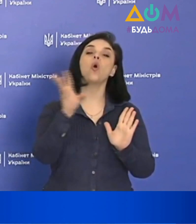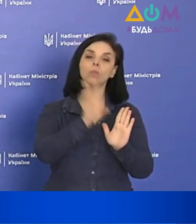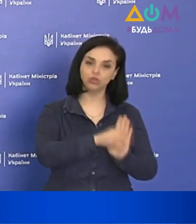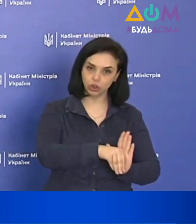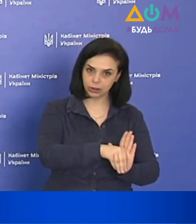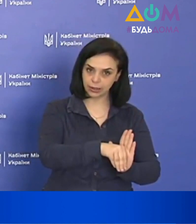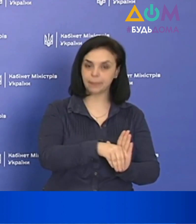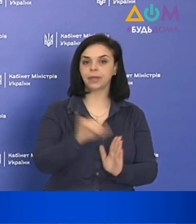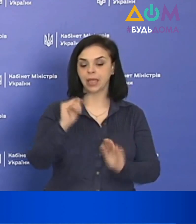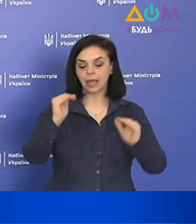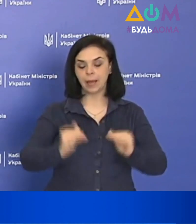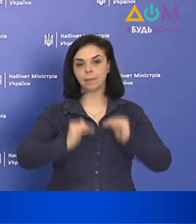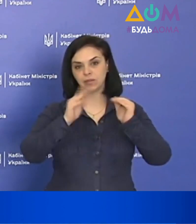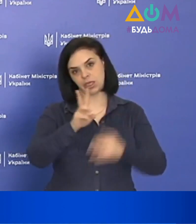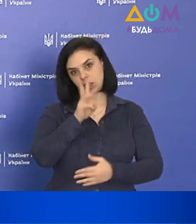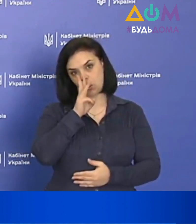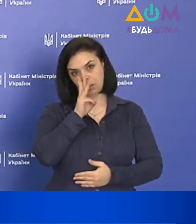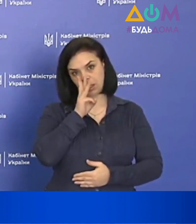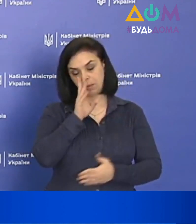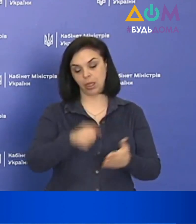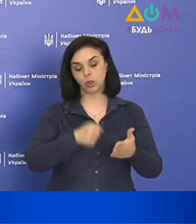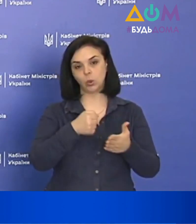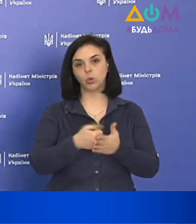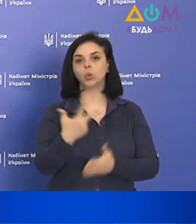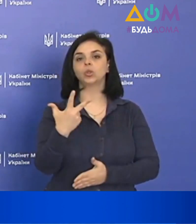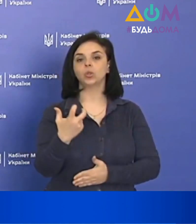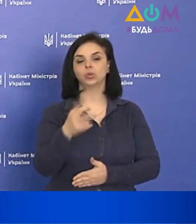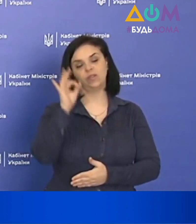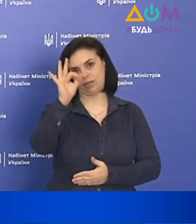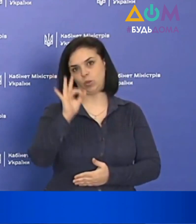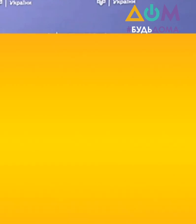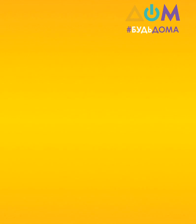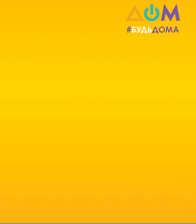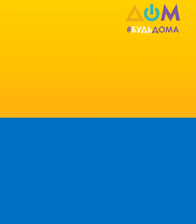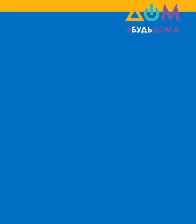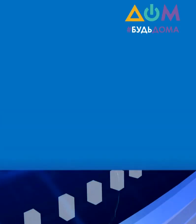числі і підвищена заробітна плата до 300%.